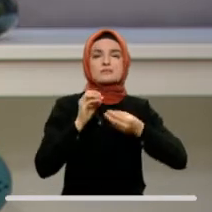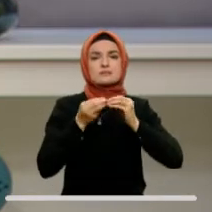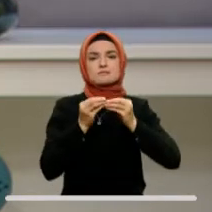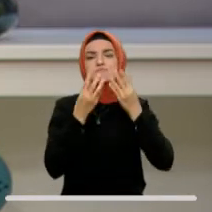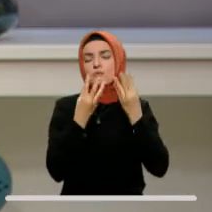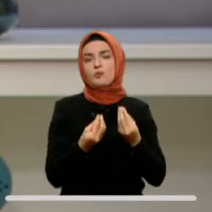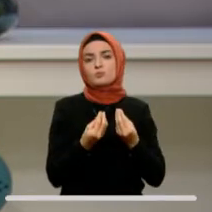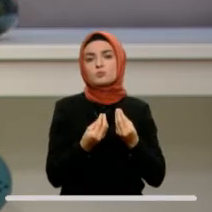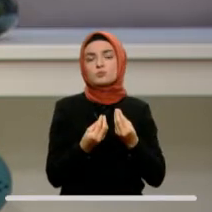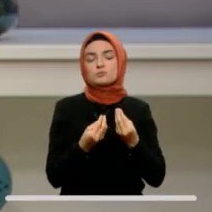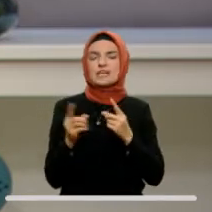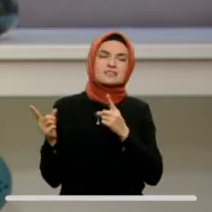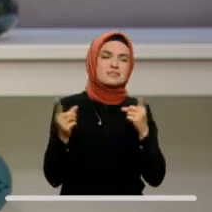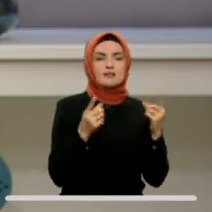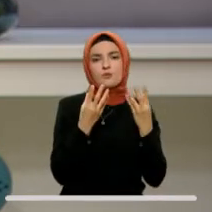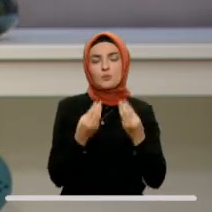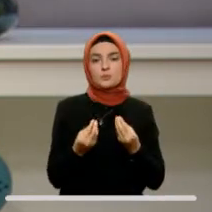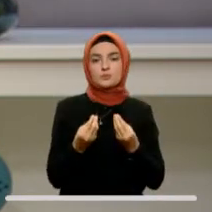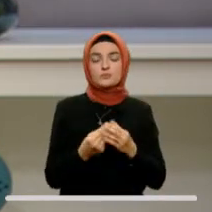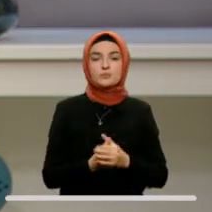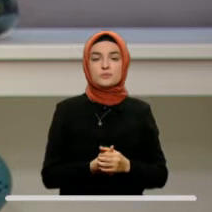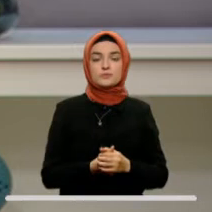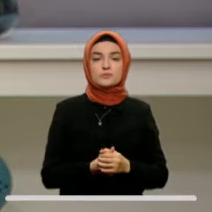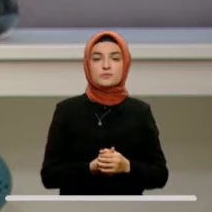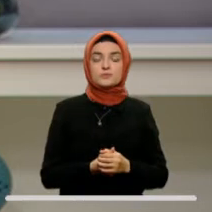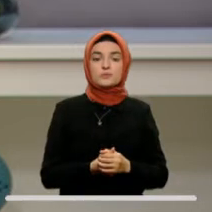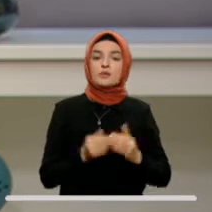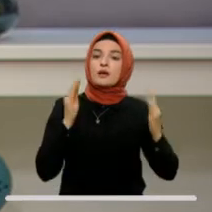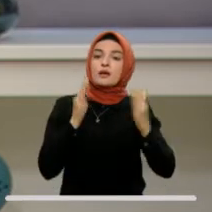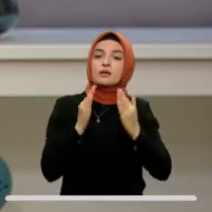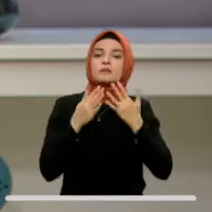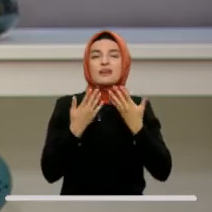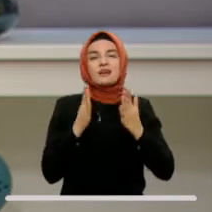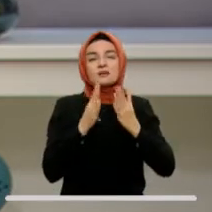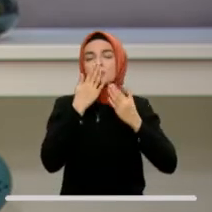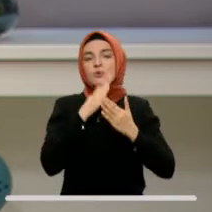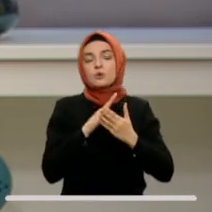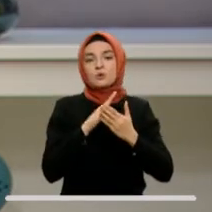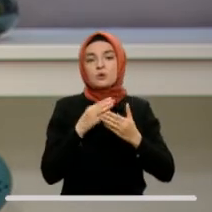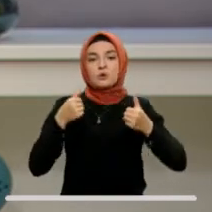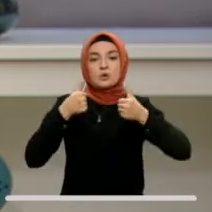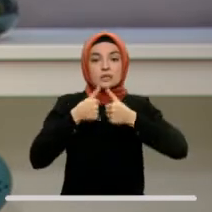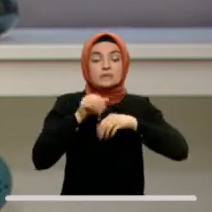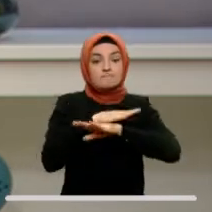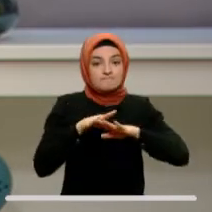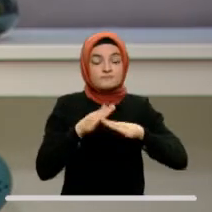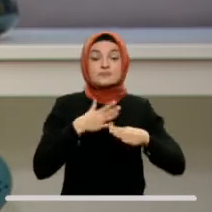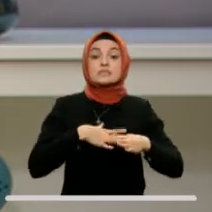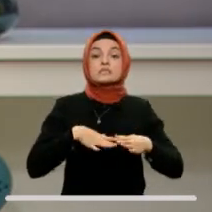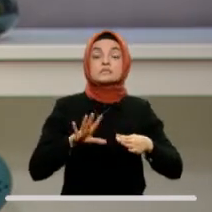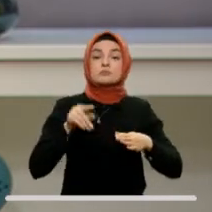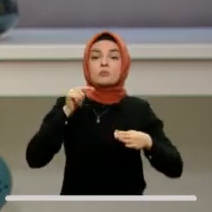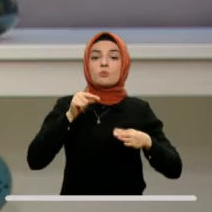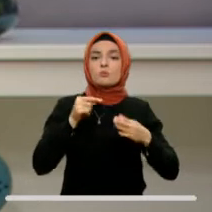çıkmaya başladı. İki taraflı da belki. Farklı beklentiler var, karşılanabiliyor ya da karşılanamıyor. Evliliği de bitirmek istemiyorlar. Bu